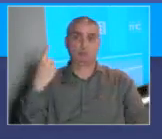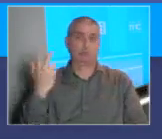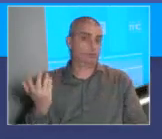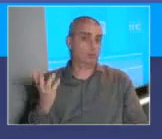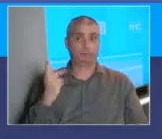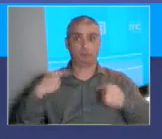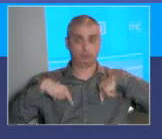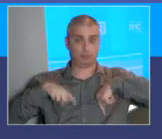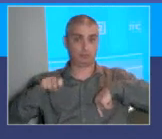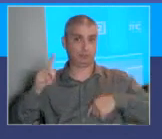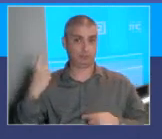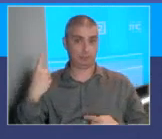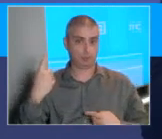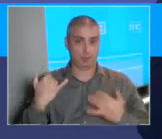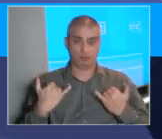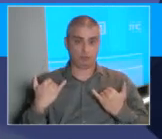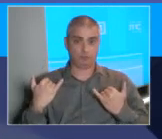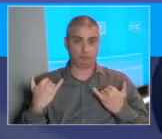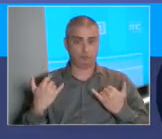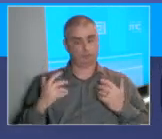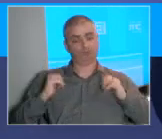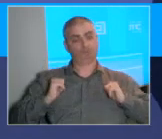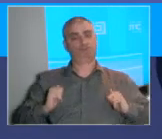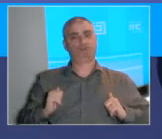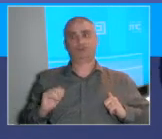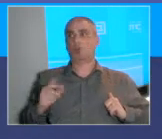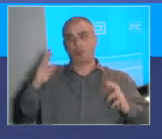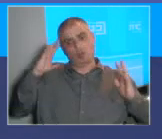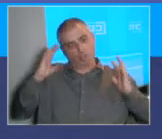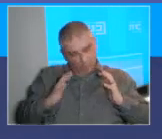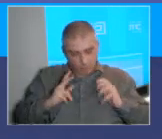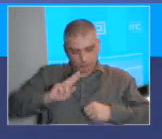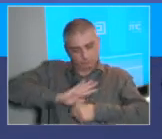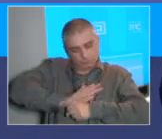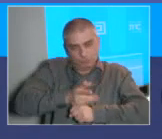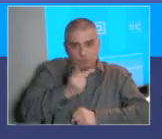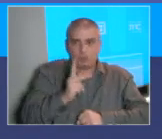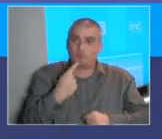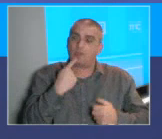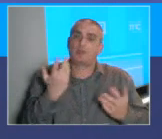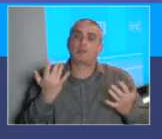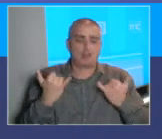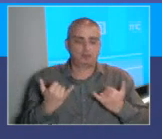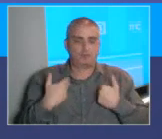האם יושב ראש הכנסת אדלשטיין עכשיו הוא מתרווח לחלוטין, או שהלחץ מופעל עליו עוד יותר, והוא יאמר,